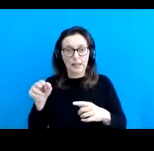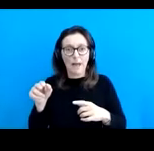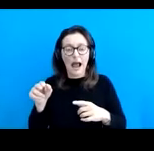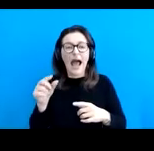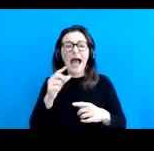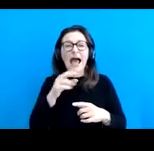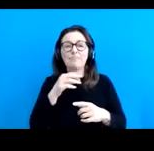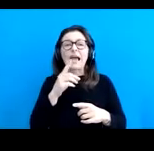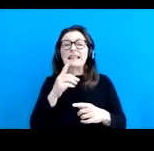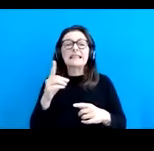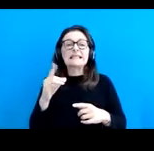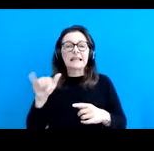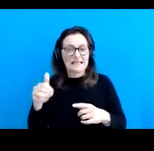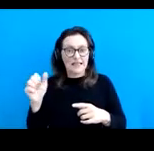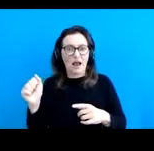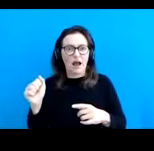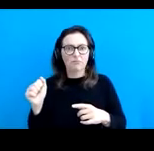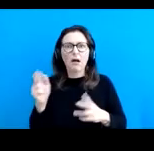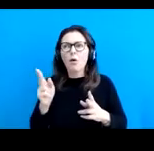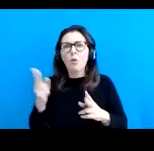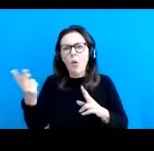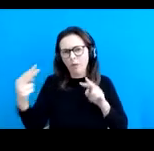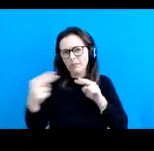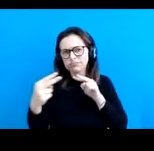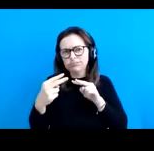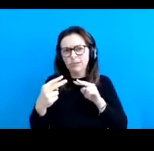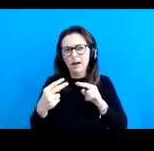se spopasti s to težavo, je odgovorila takole.